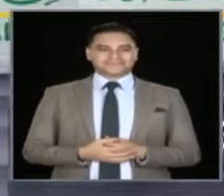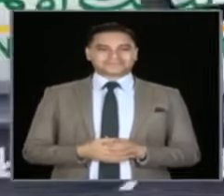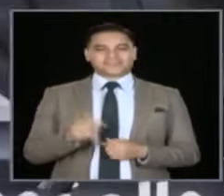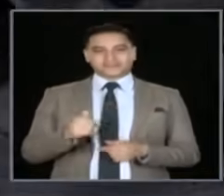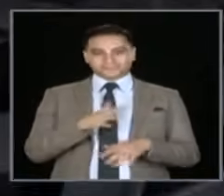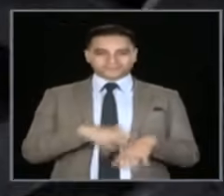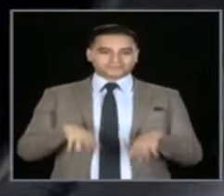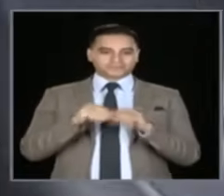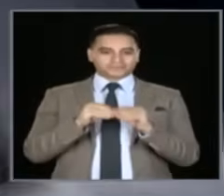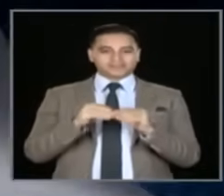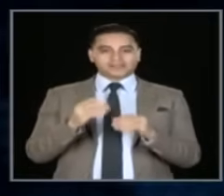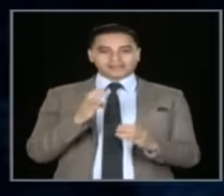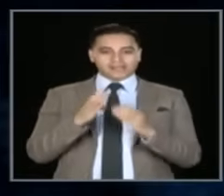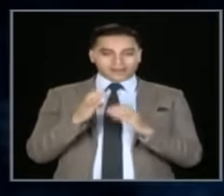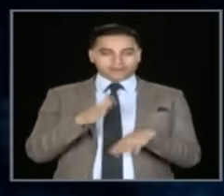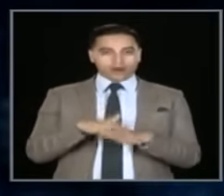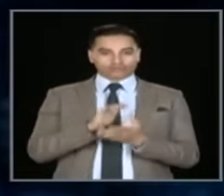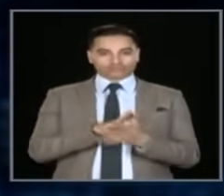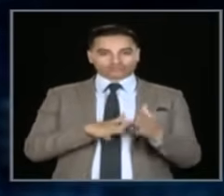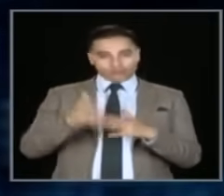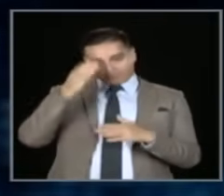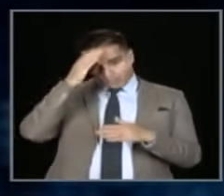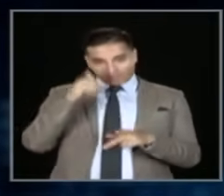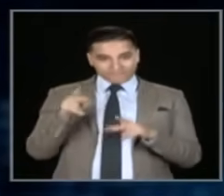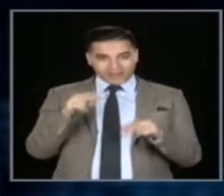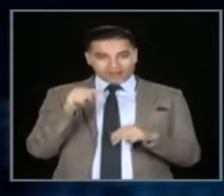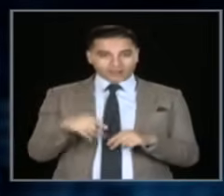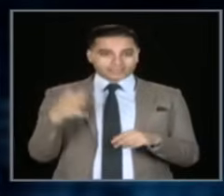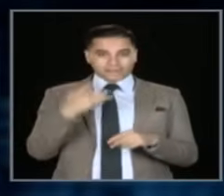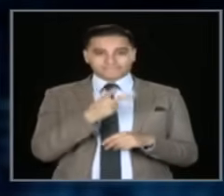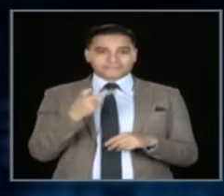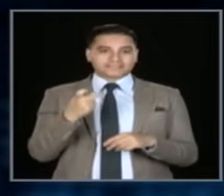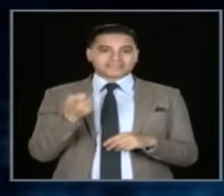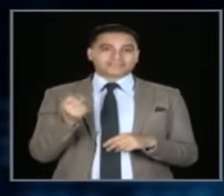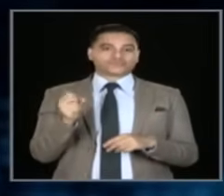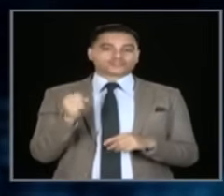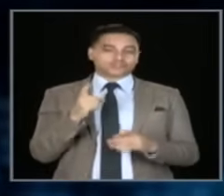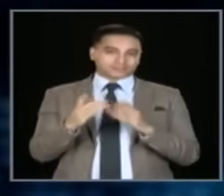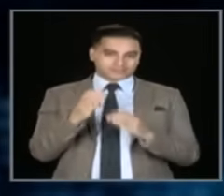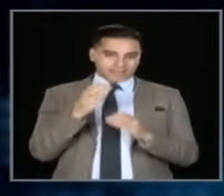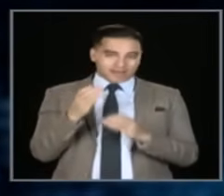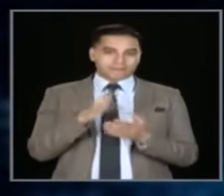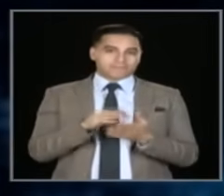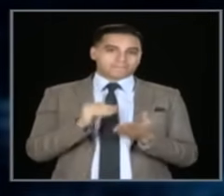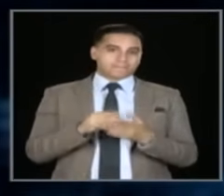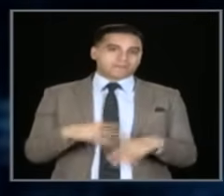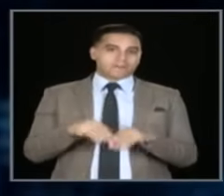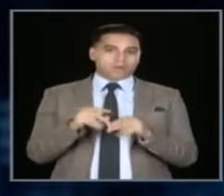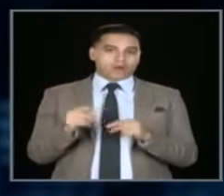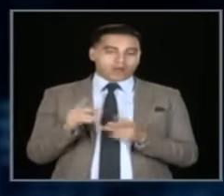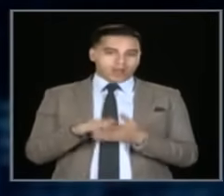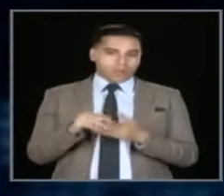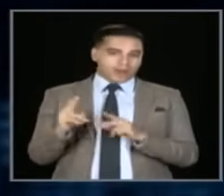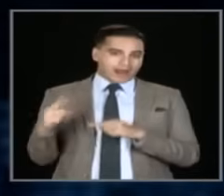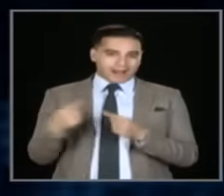وبكده يبقى إجمالي النقط اللي حصل عليها أصحابنا العباقرة في حلقة النهاردة 225 نقطة، ويبقى مجموع النقط من أول